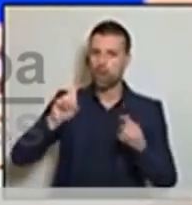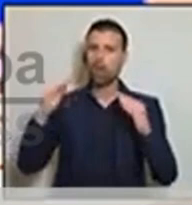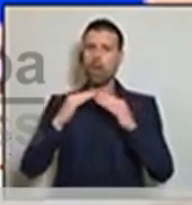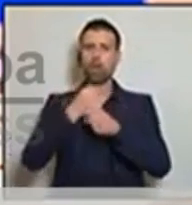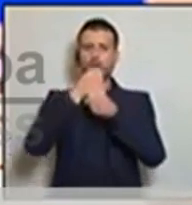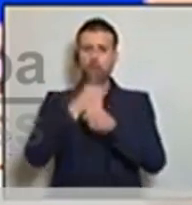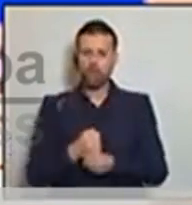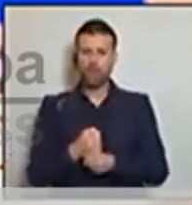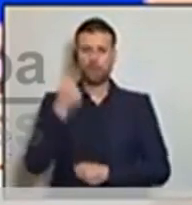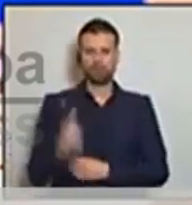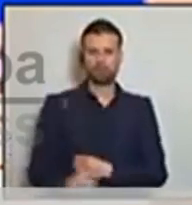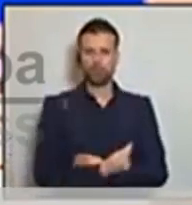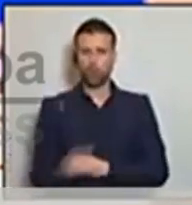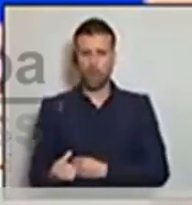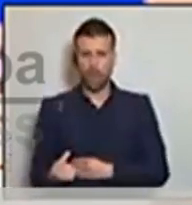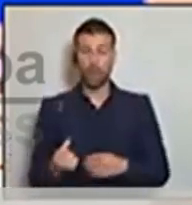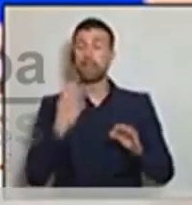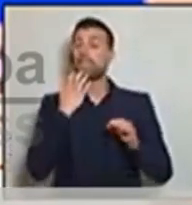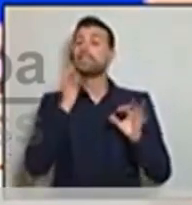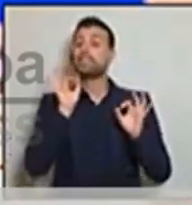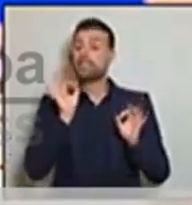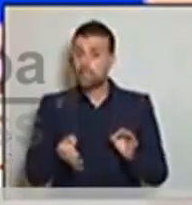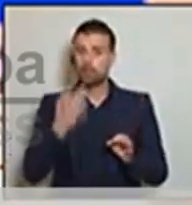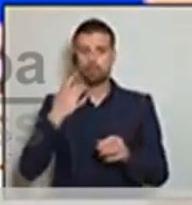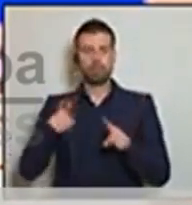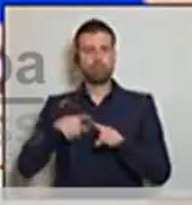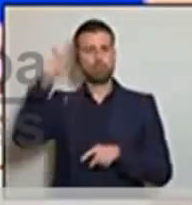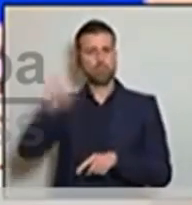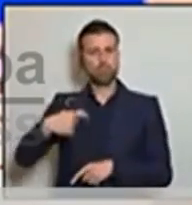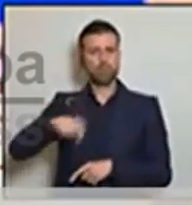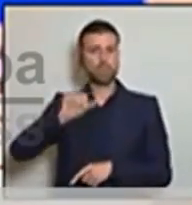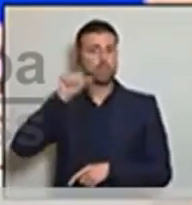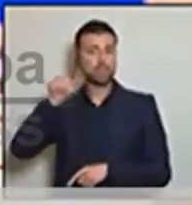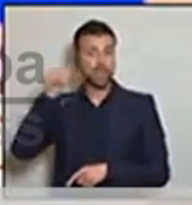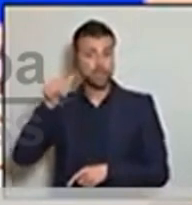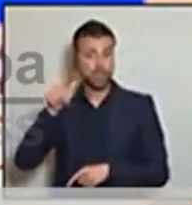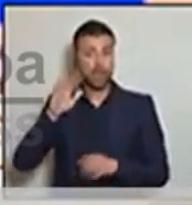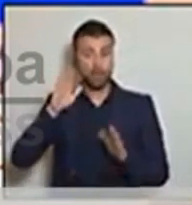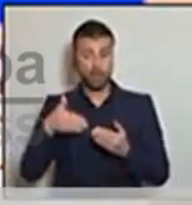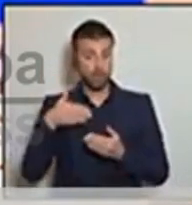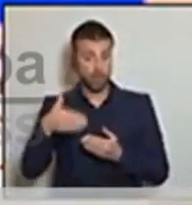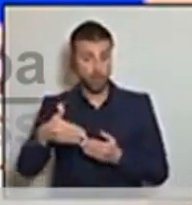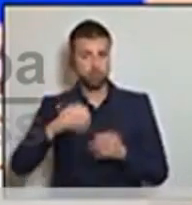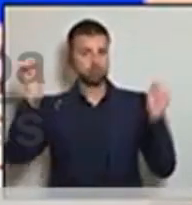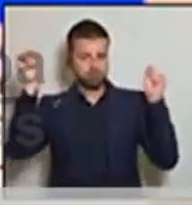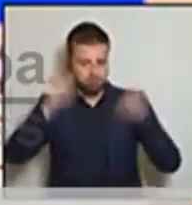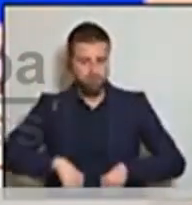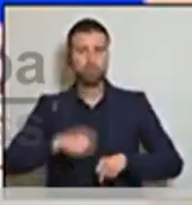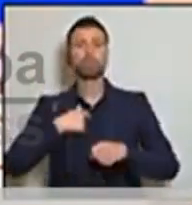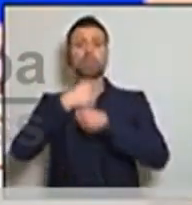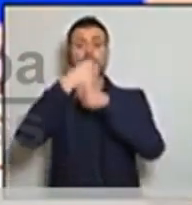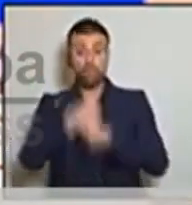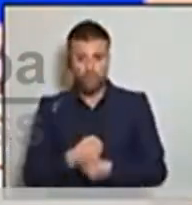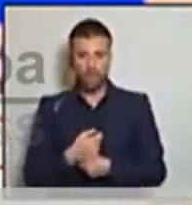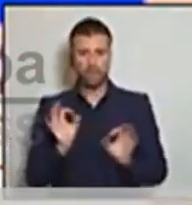mesura doncs, per part del president Sánchez s'acaba prenent en les properes hores, doncs, òbviament, serà benvinguda. Ho hem dit sempre.